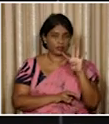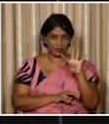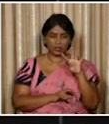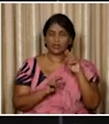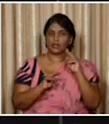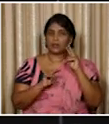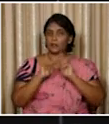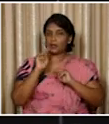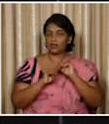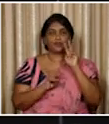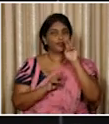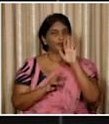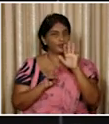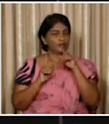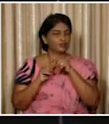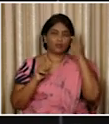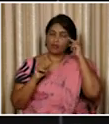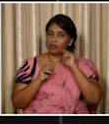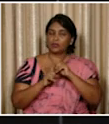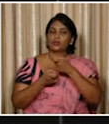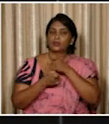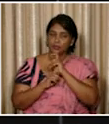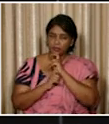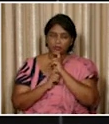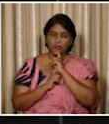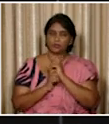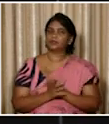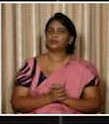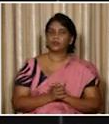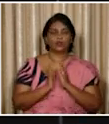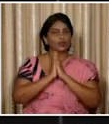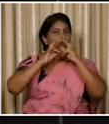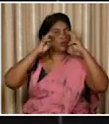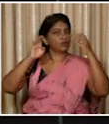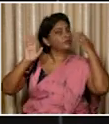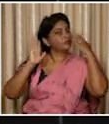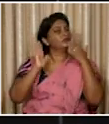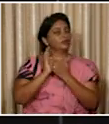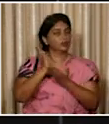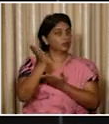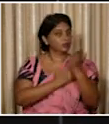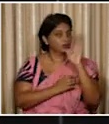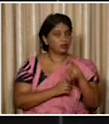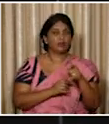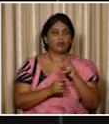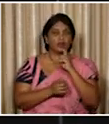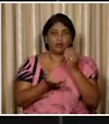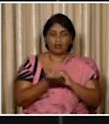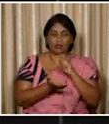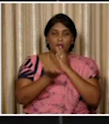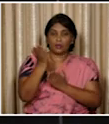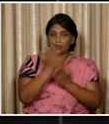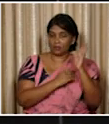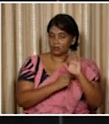2024/2/29 குறித்த வழக்கை முன்னிறுத்தி ஆலய அறங்காவலர் சபையினர் சார்பில் தாக்கல் செய்யப்பட்ட நகர்த்தல் பத்திரம் மூலம் சிவராத்திரி தினத்தன்று